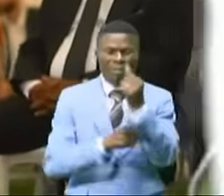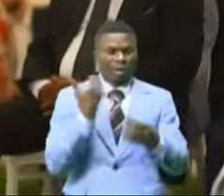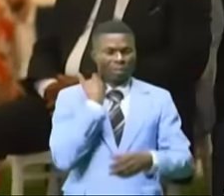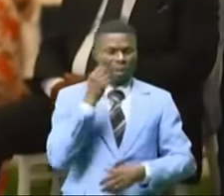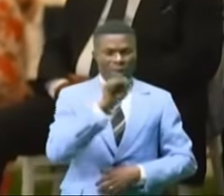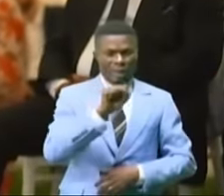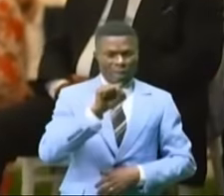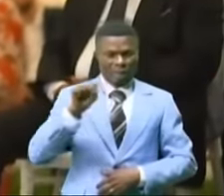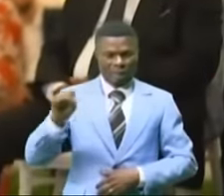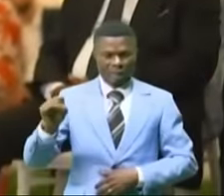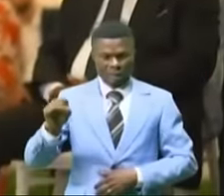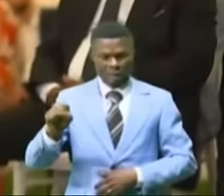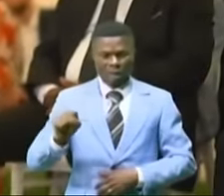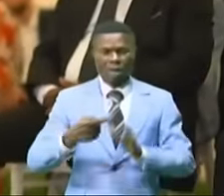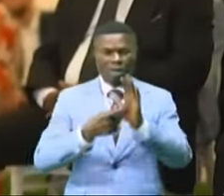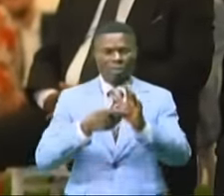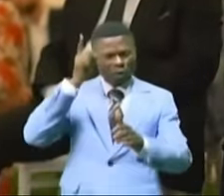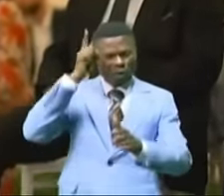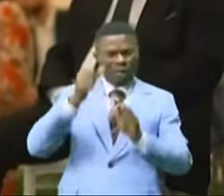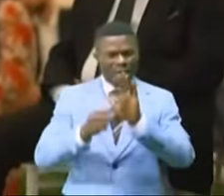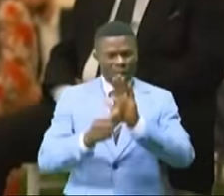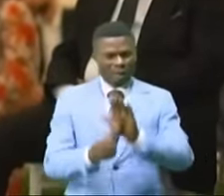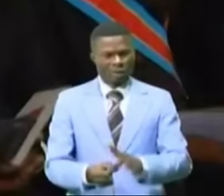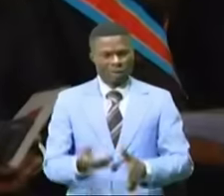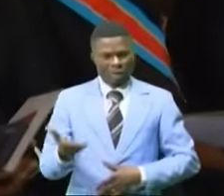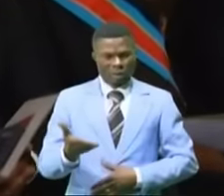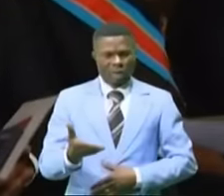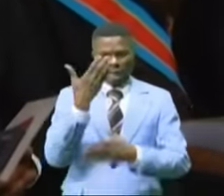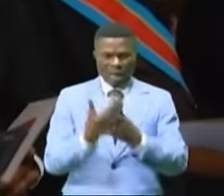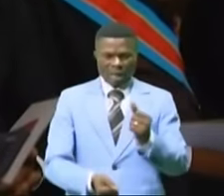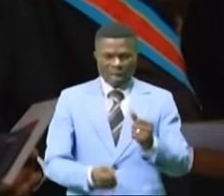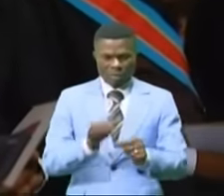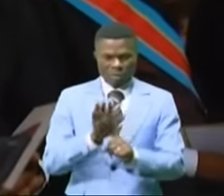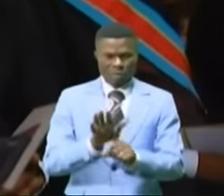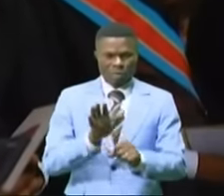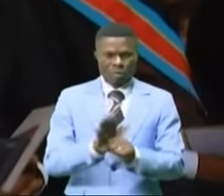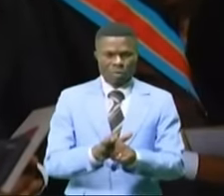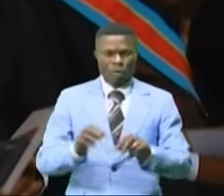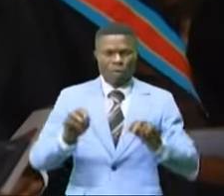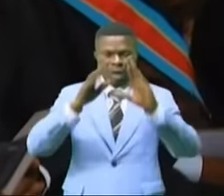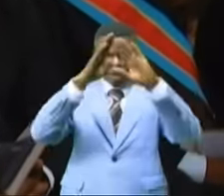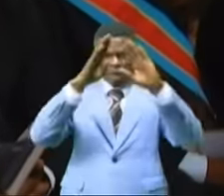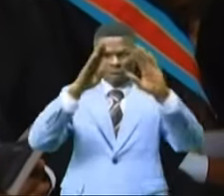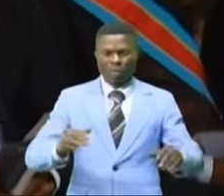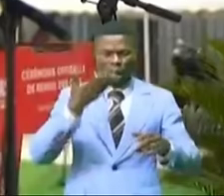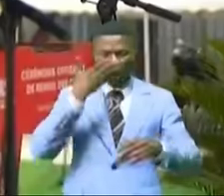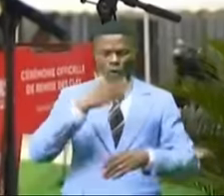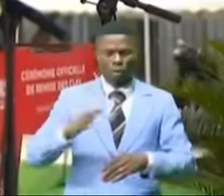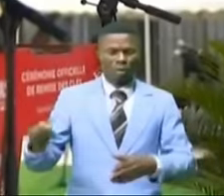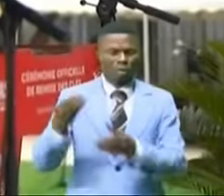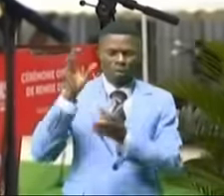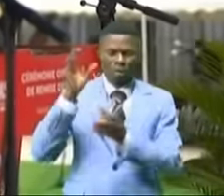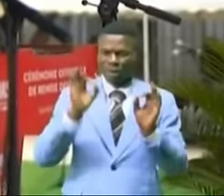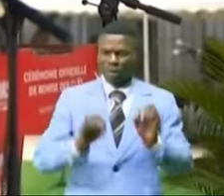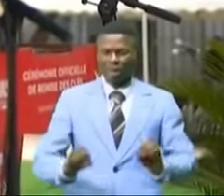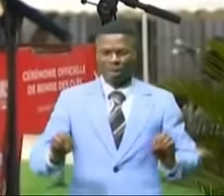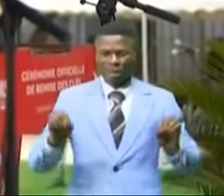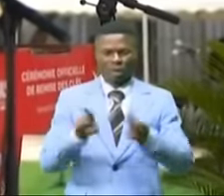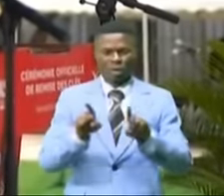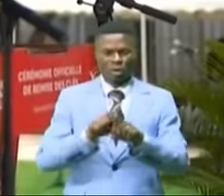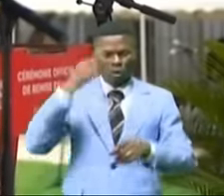drépanocytaires, caractérisée depuis toujours par l'absence criante d'une structure adéquate de prise en charge répondant aux